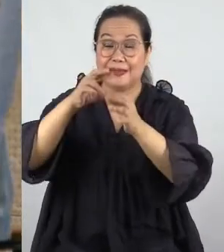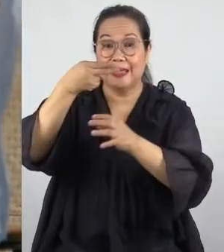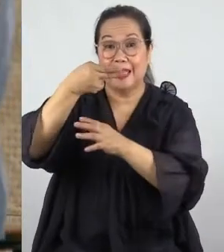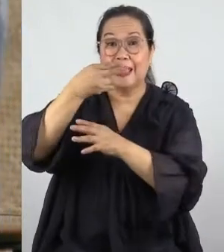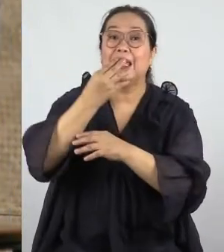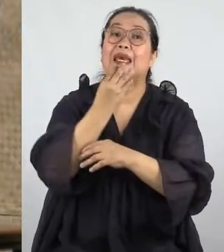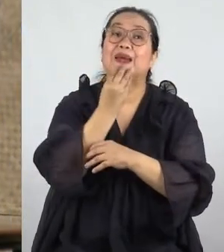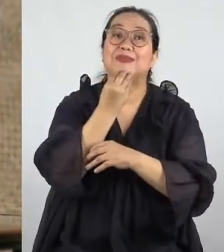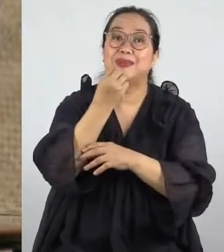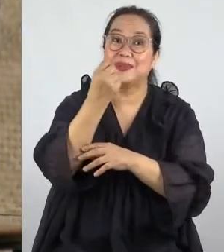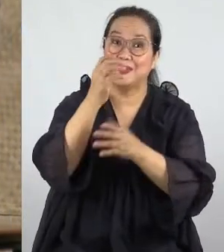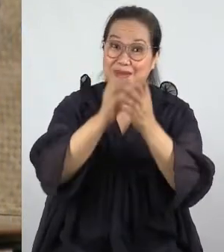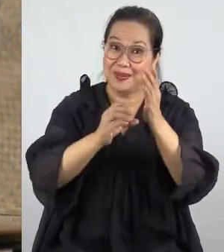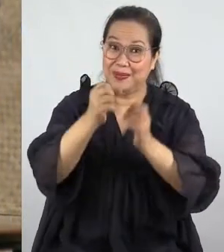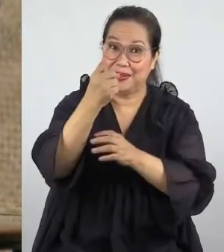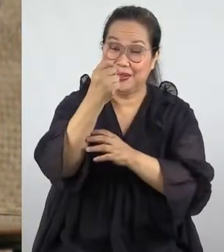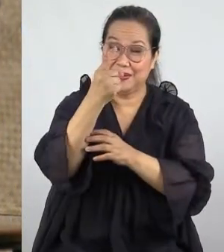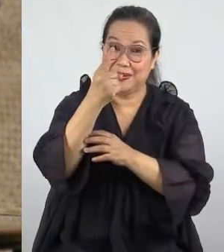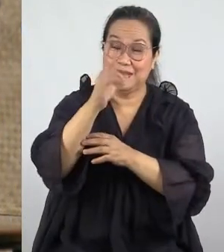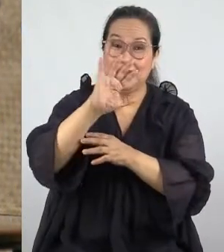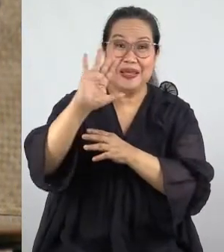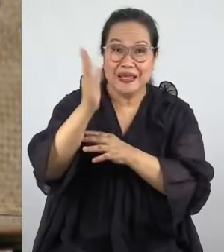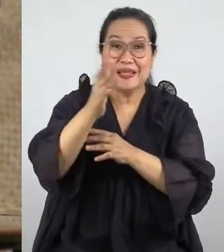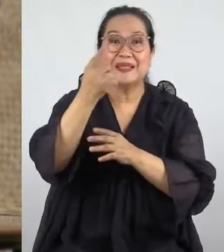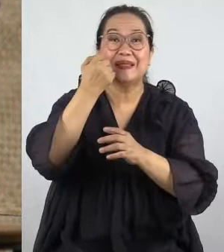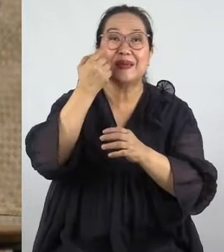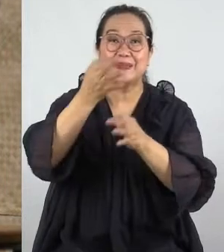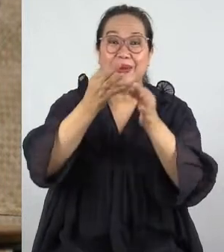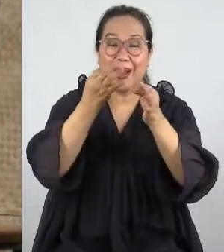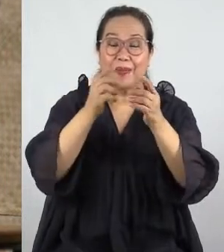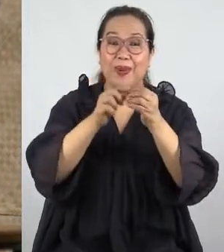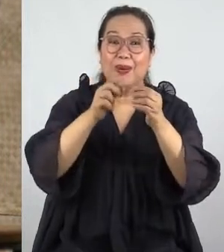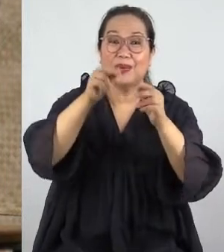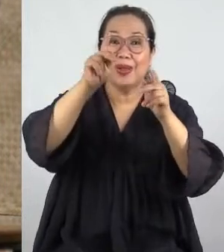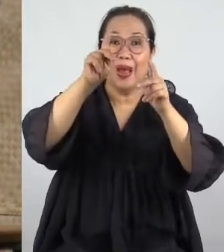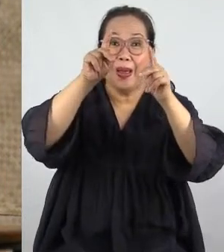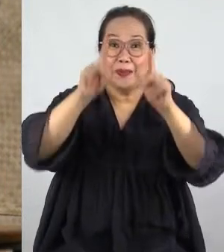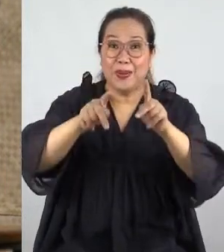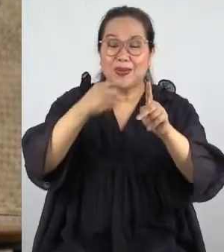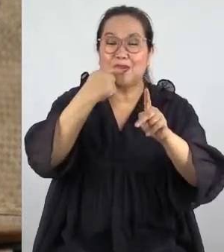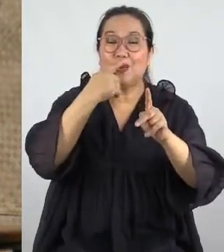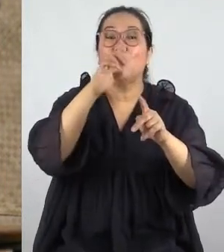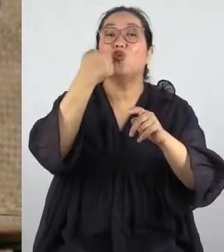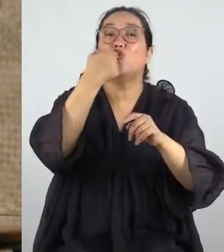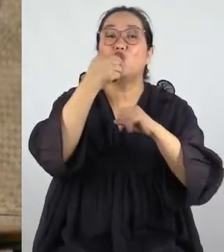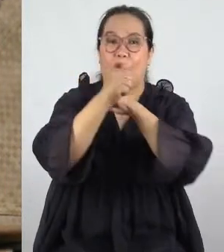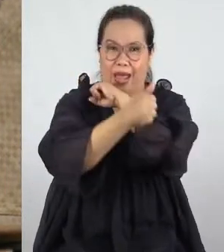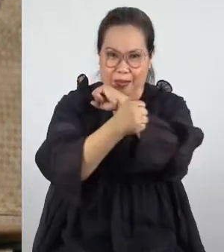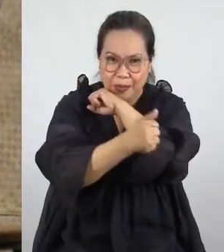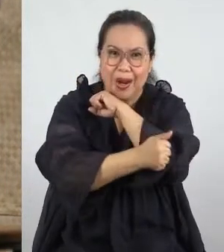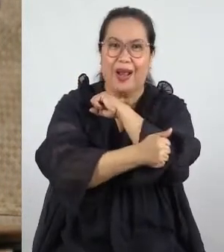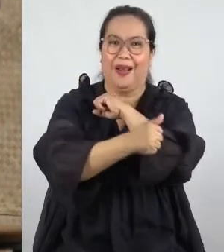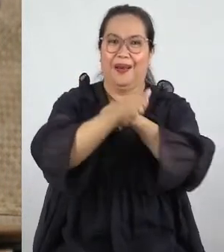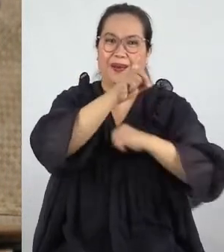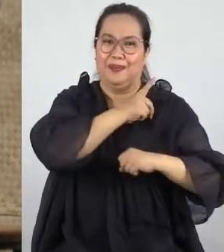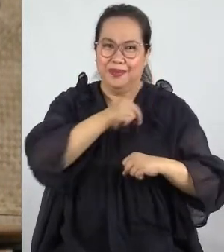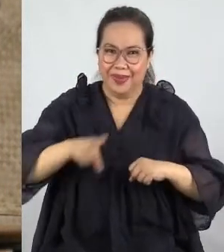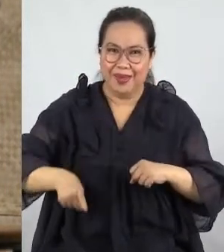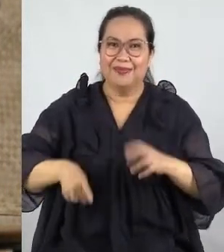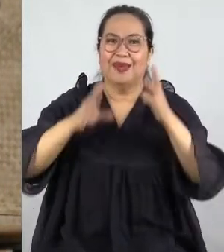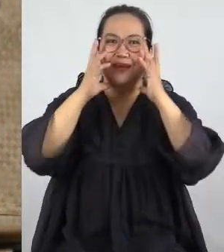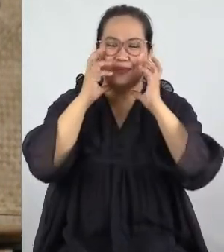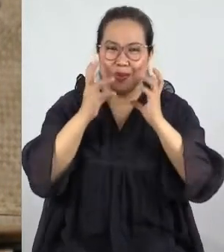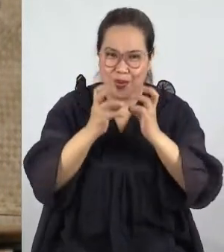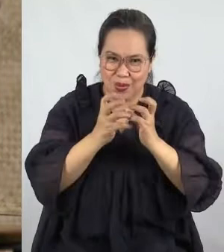11. Yung talataan natin ng mga bayani ng pananampalataya. Yung mga bayanin yon